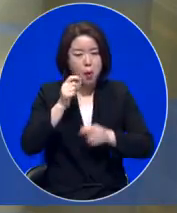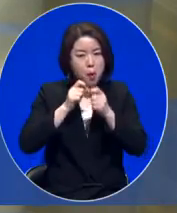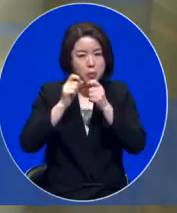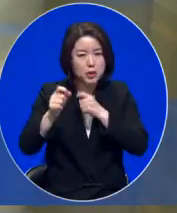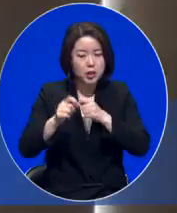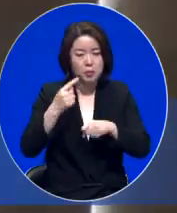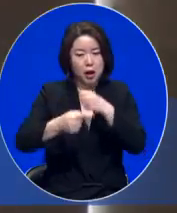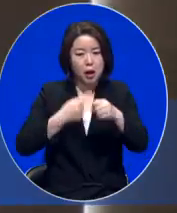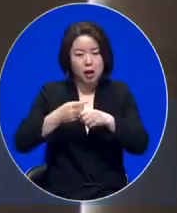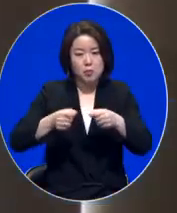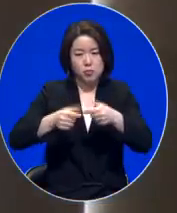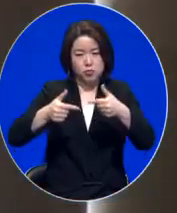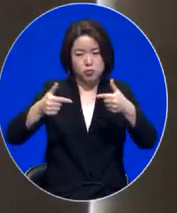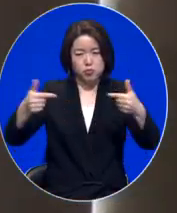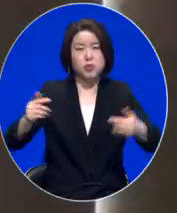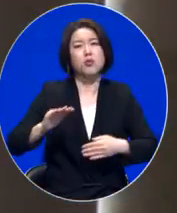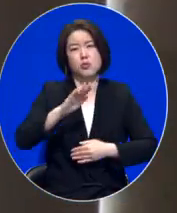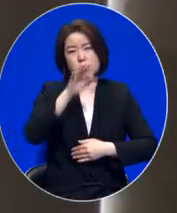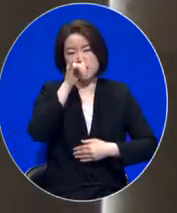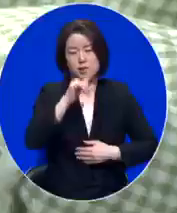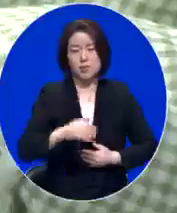증가하는 추세 라고 설명했습니다